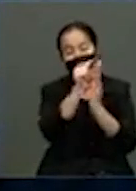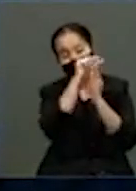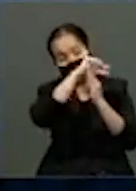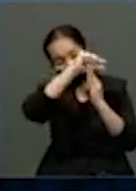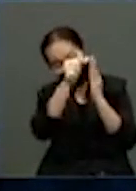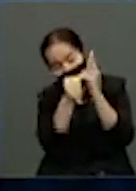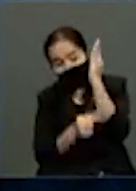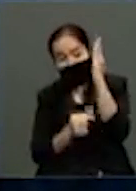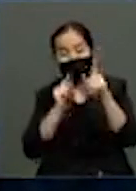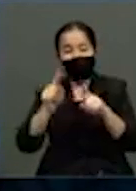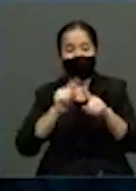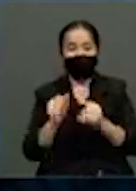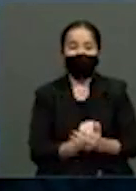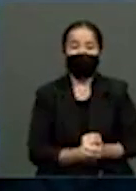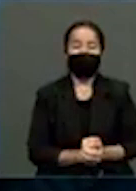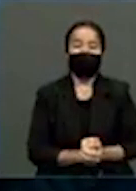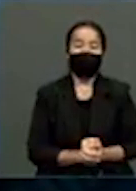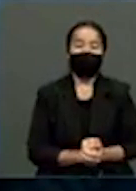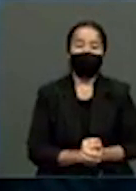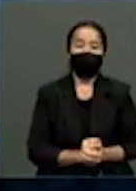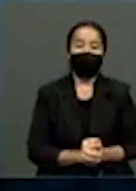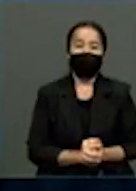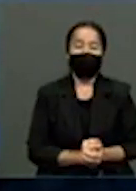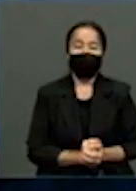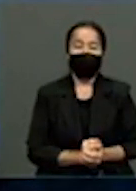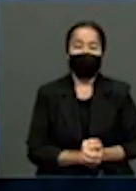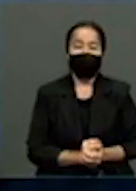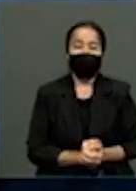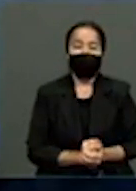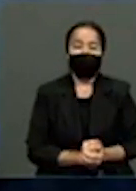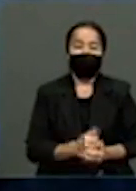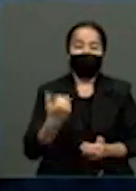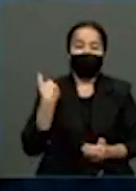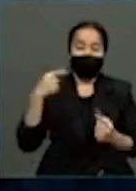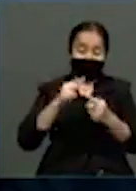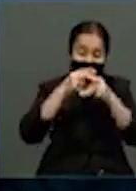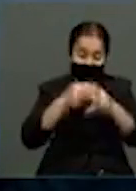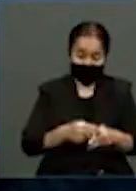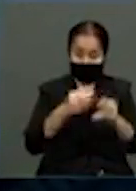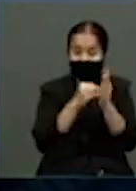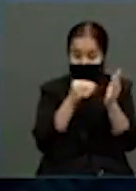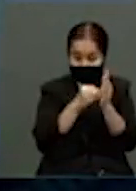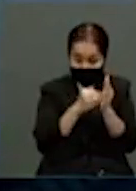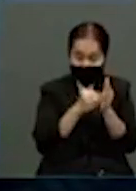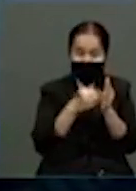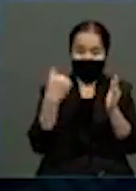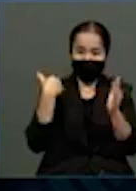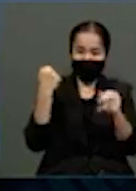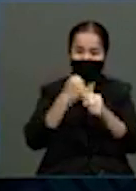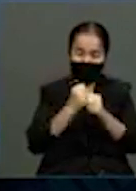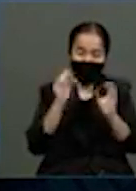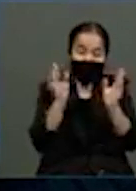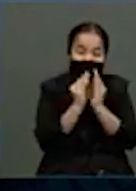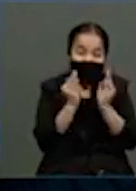ครับรวมถึงชุดพฤติกรรมส่วนตัวนะครับมีการลงไปในรายละเอียดของกรุงเทพมหานครประชุมศูนย์บูรณาการการ